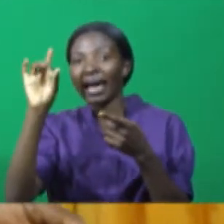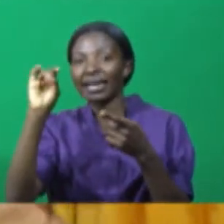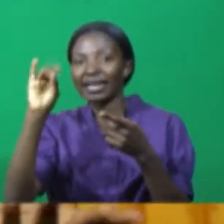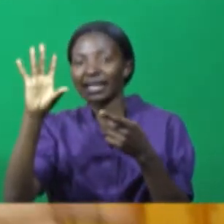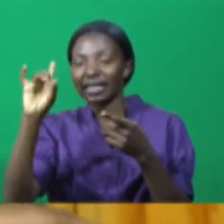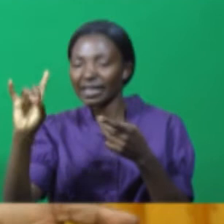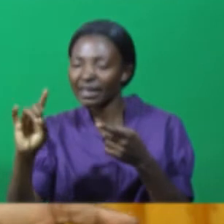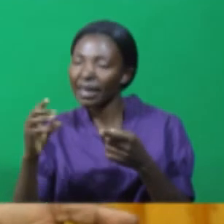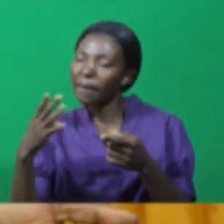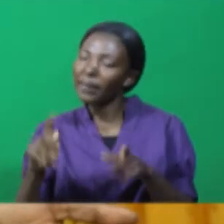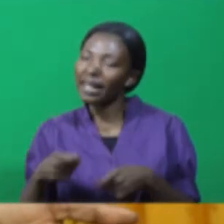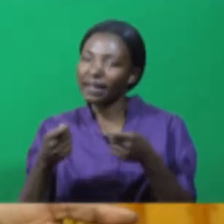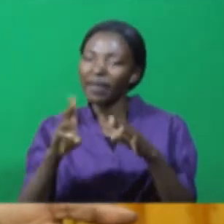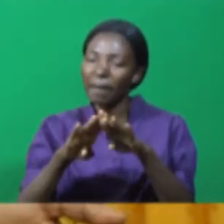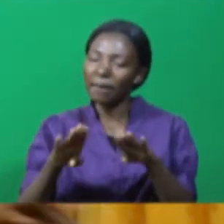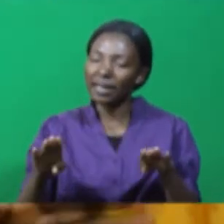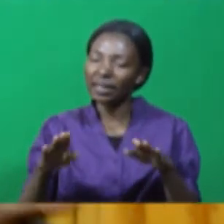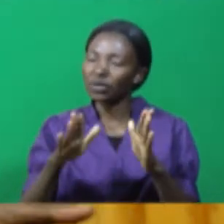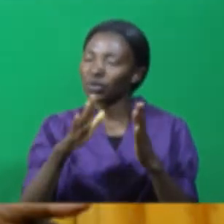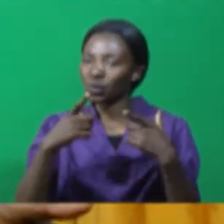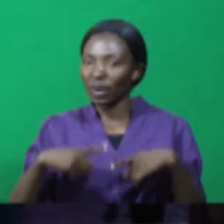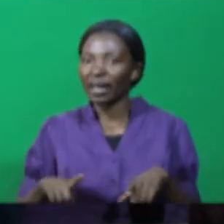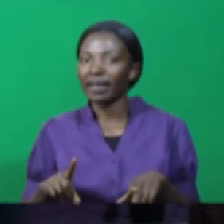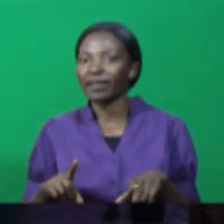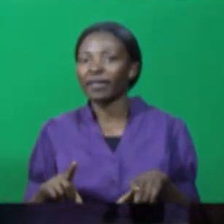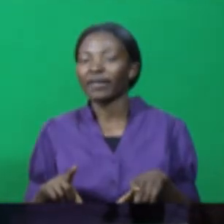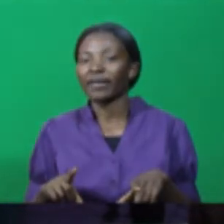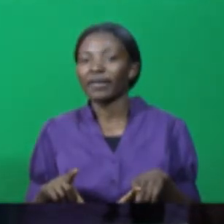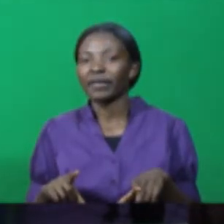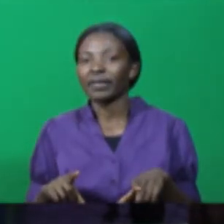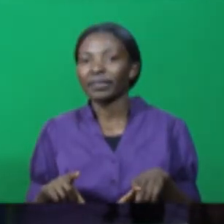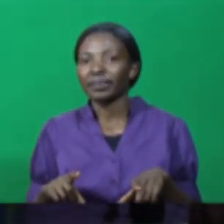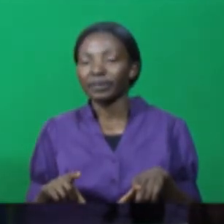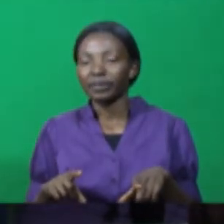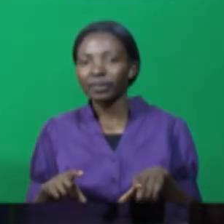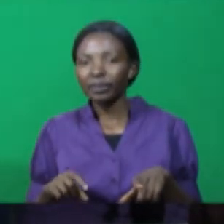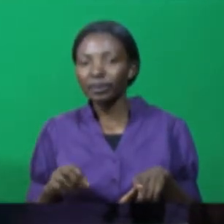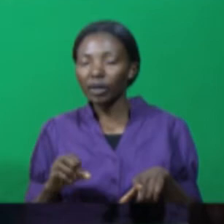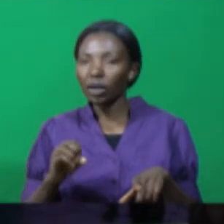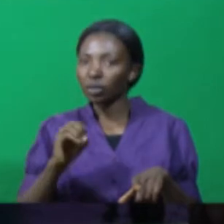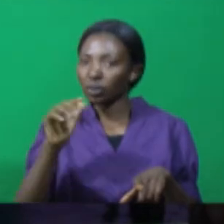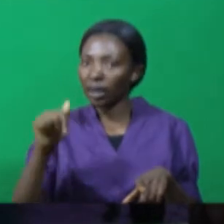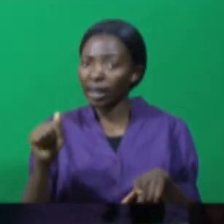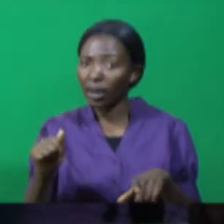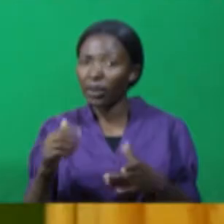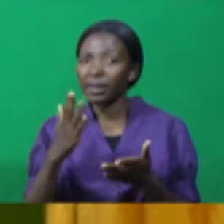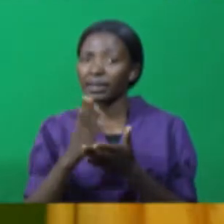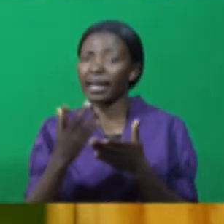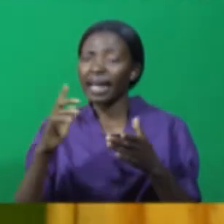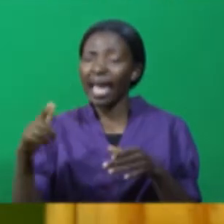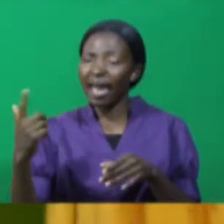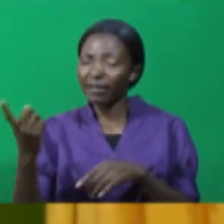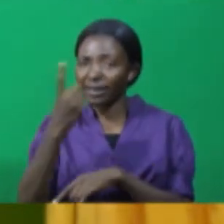adaundiuraya. Unganipo here tigarisane kuno. Ukati hauzondinetsa. Apa akanzi agare kwa paZikirag. PaZikirag manje. Ende anonzi mazuva